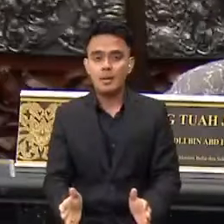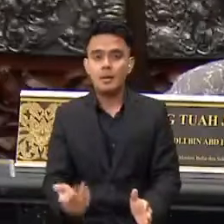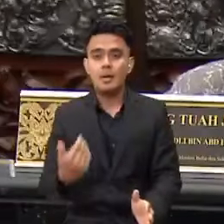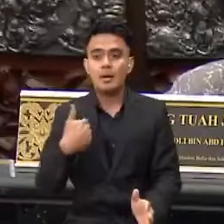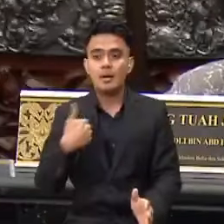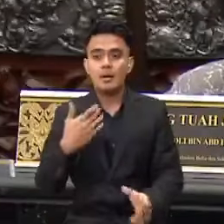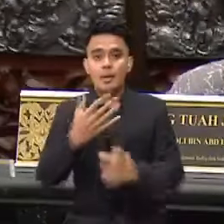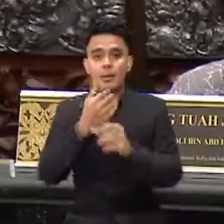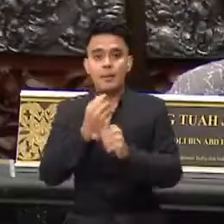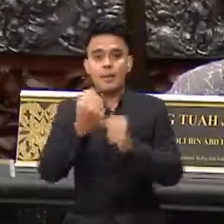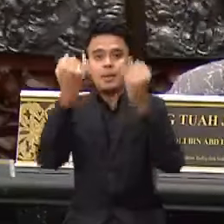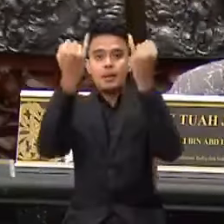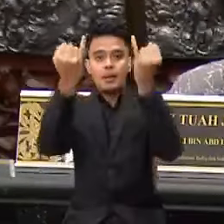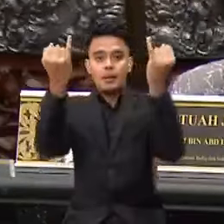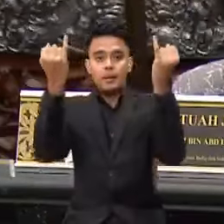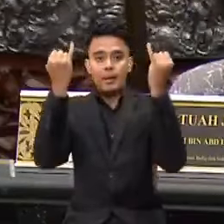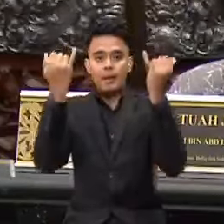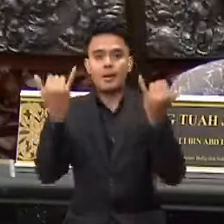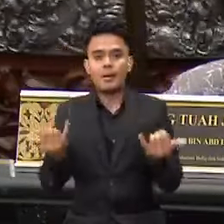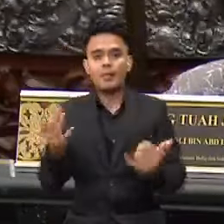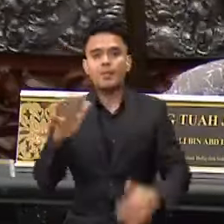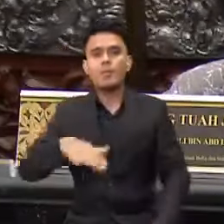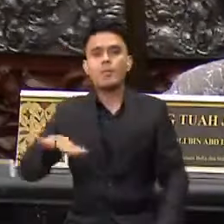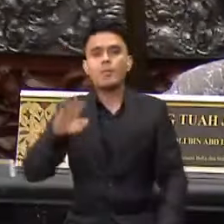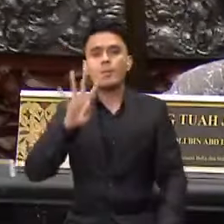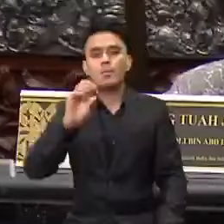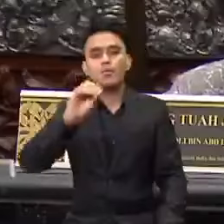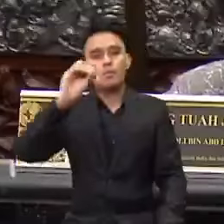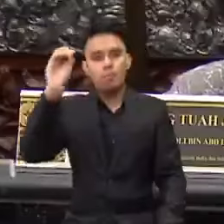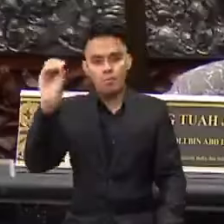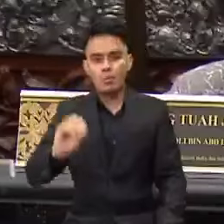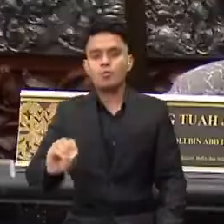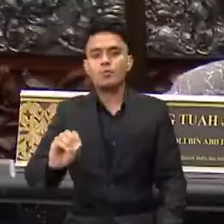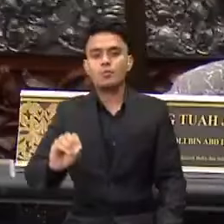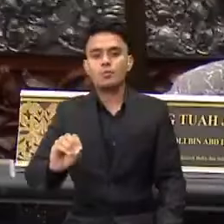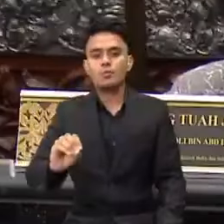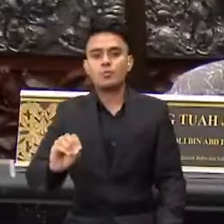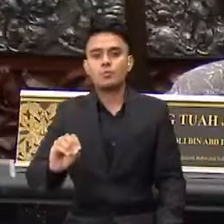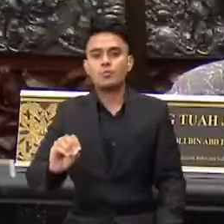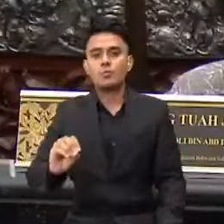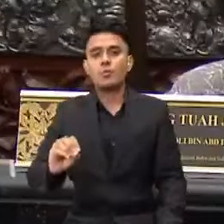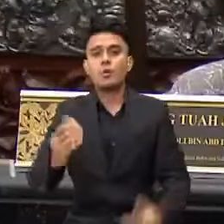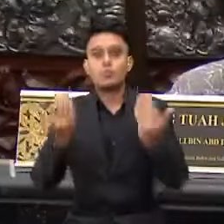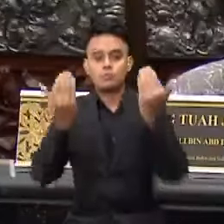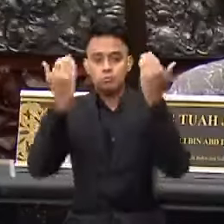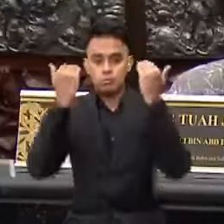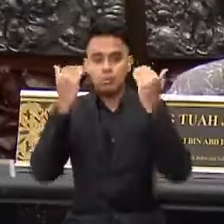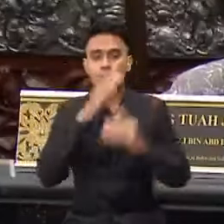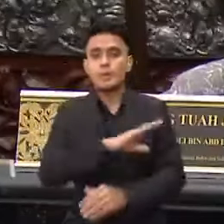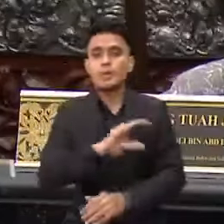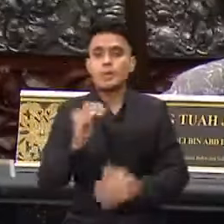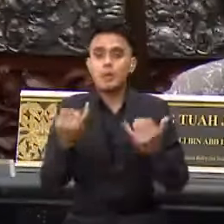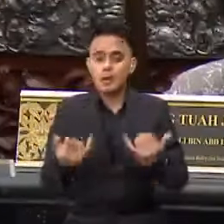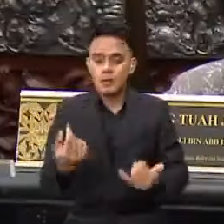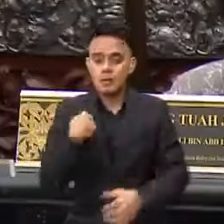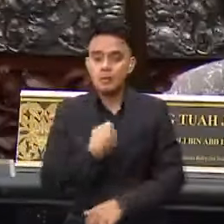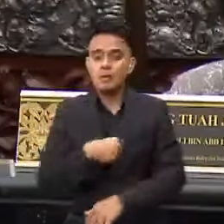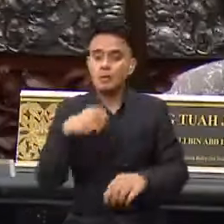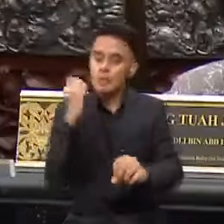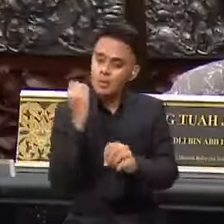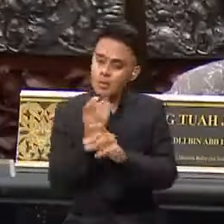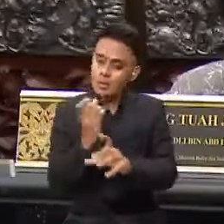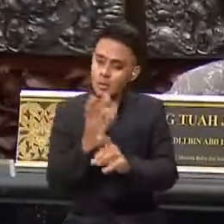mendapat ijazah ini sekarang ini lebih kurang 40% yang underemployment ini, dan ini yang sedang kita